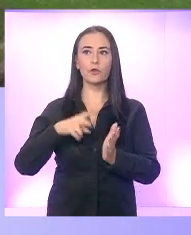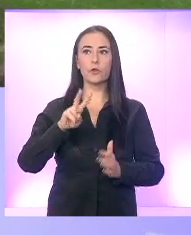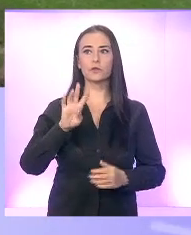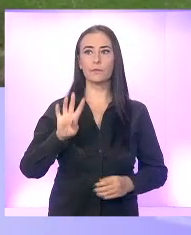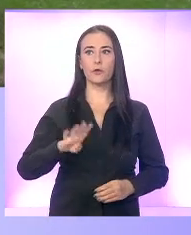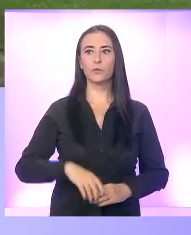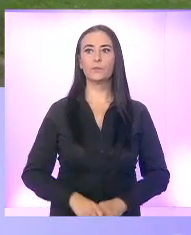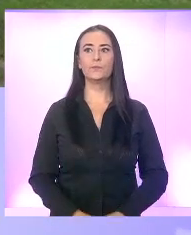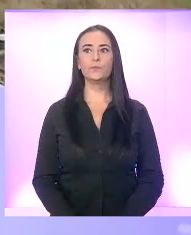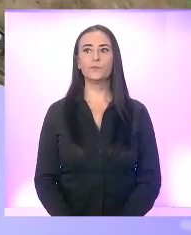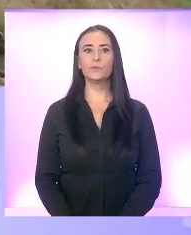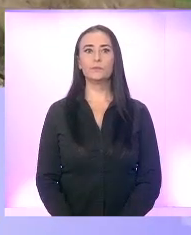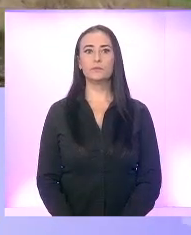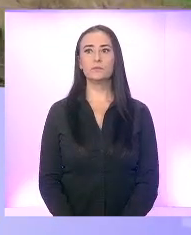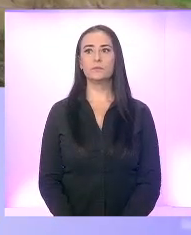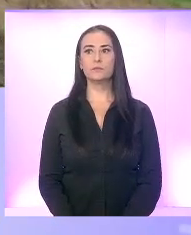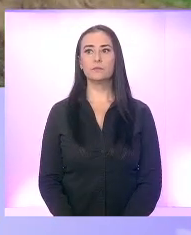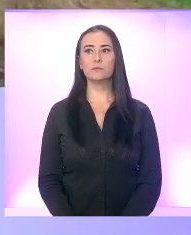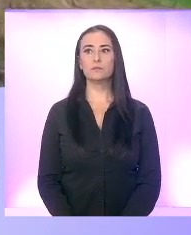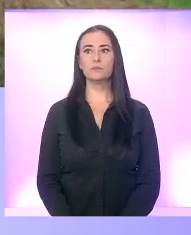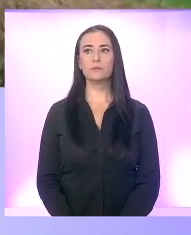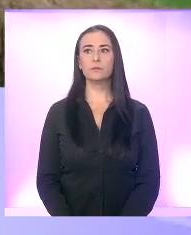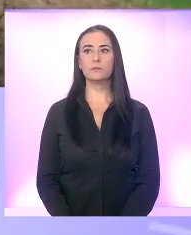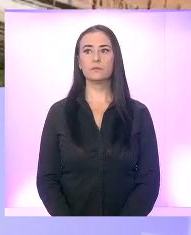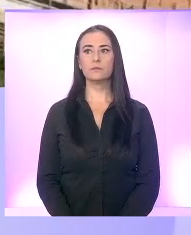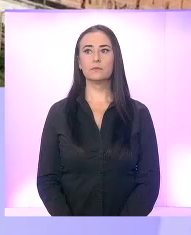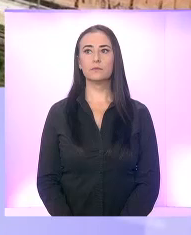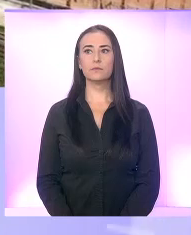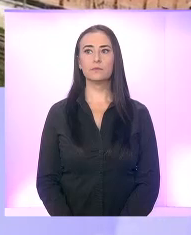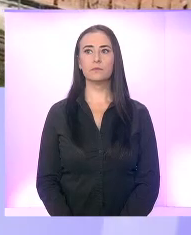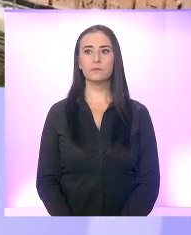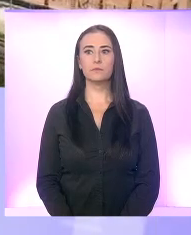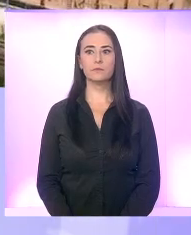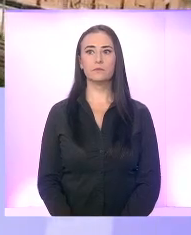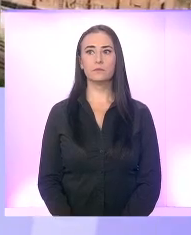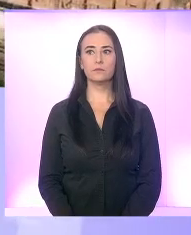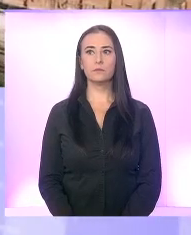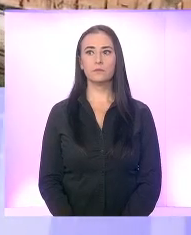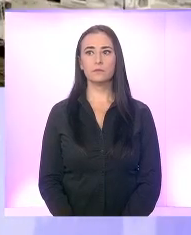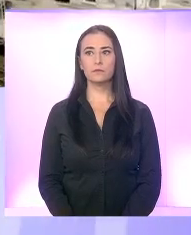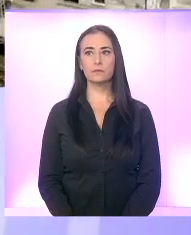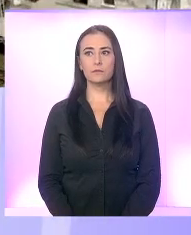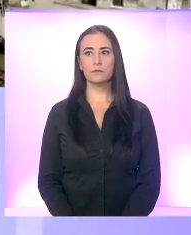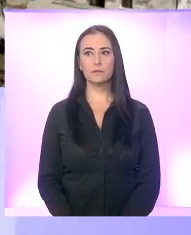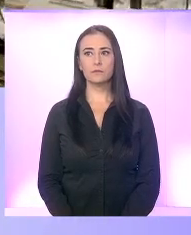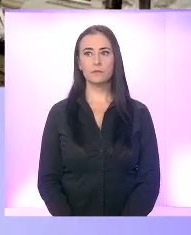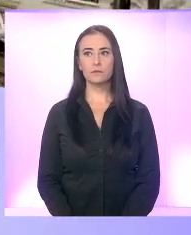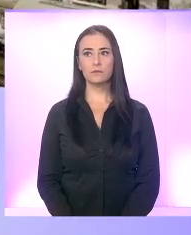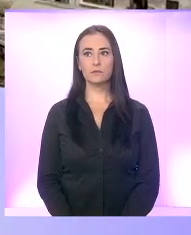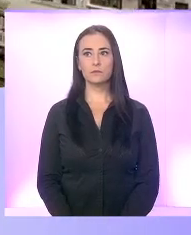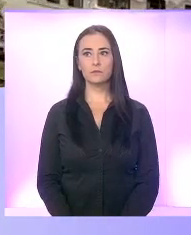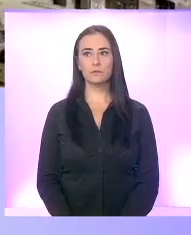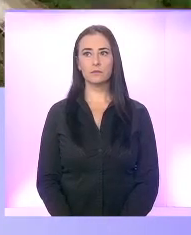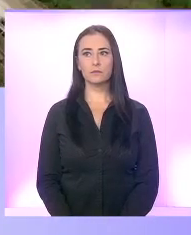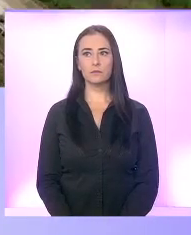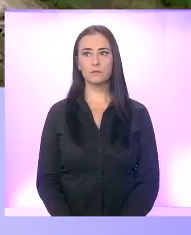pe oră. Însă lucrurile nu sunt în cea mai bună stare, iar lucrările sunt întârziate. Firma care se ocupă de reabilitarea căii